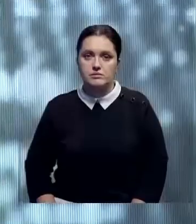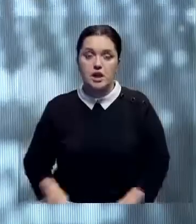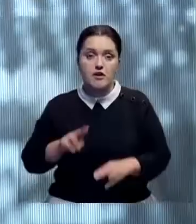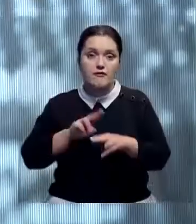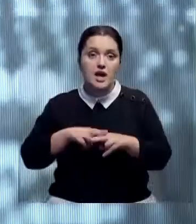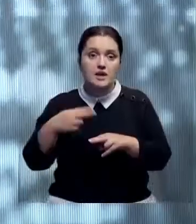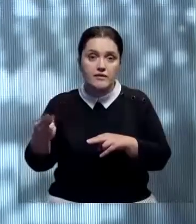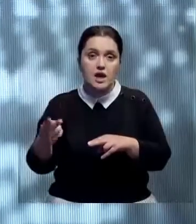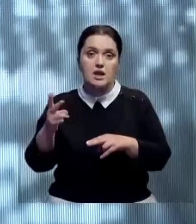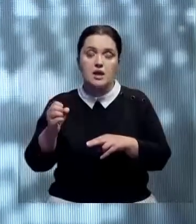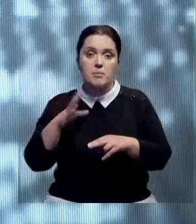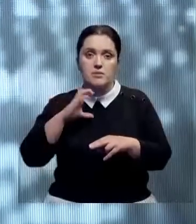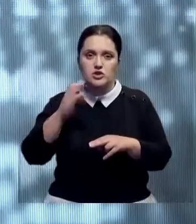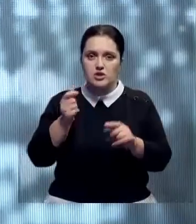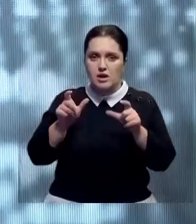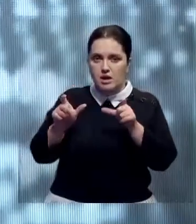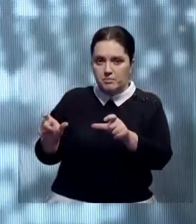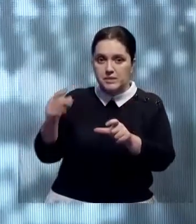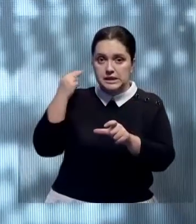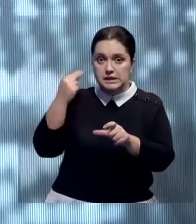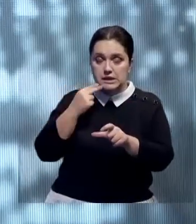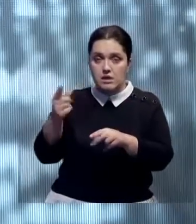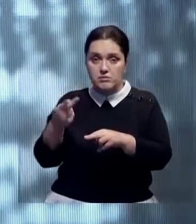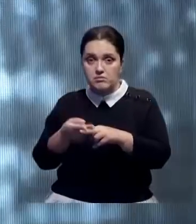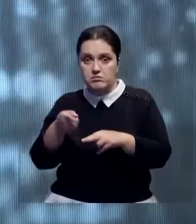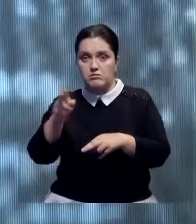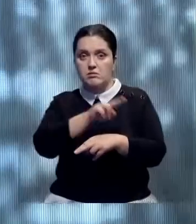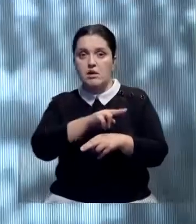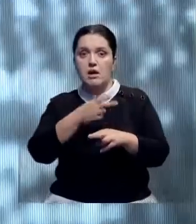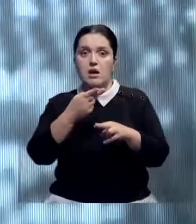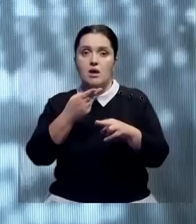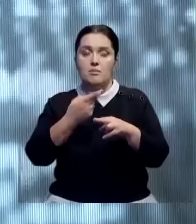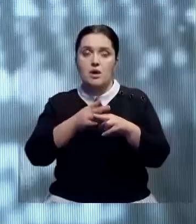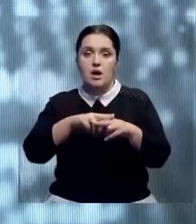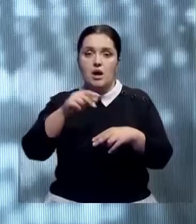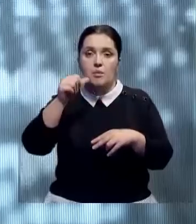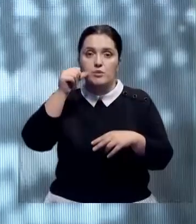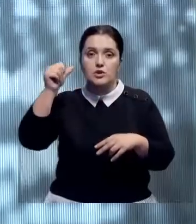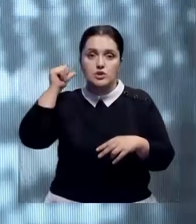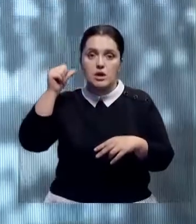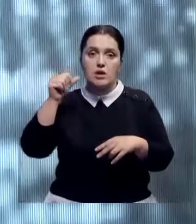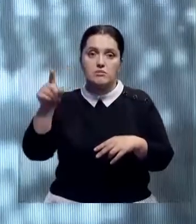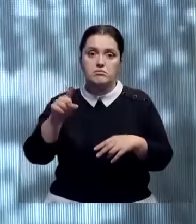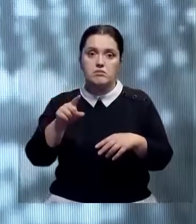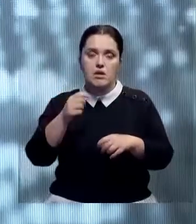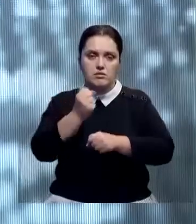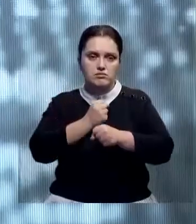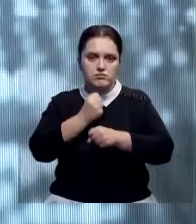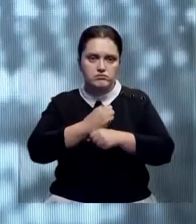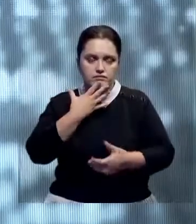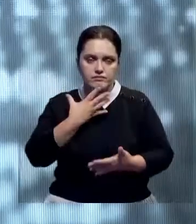В ответ на введение Соединенными Штатами ограничений на ввоз чипов и полупроводников в Китай в прошлом году в Поднебесной массово развивают